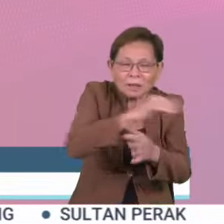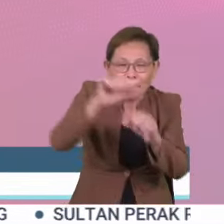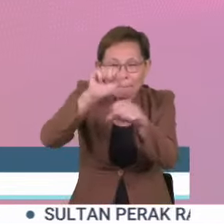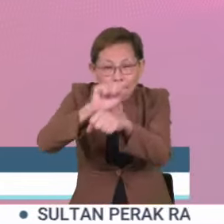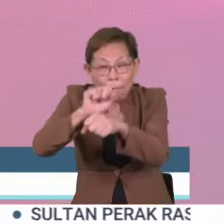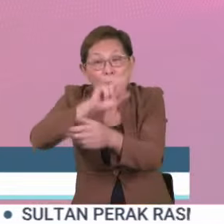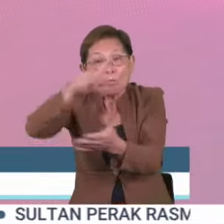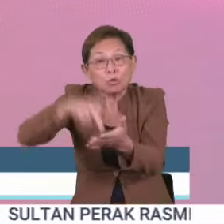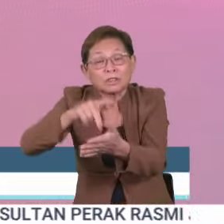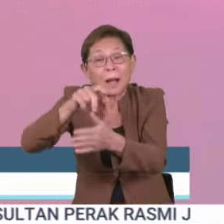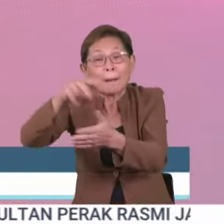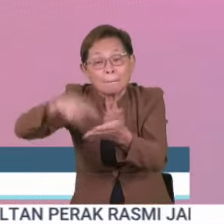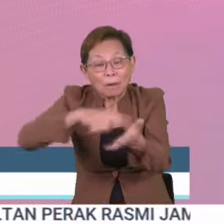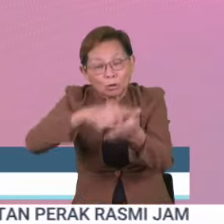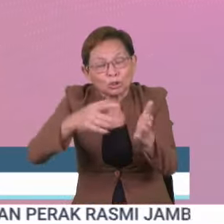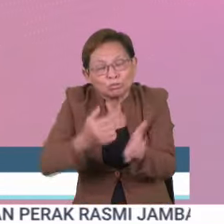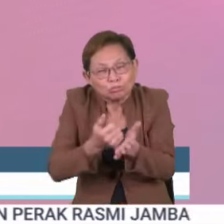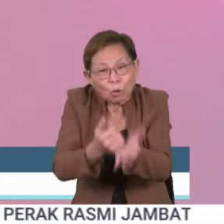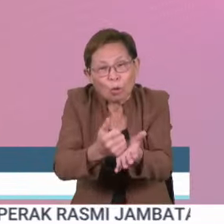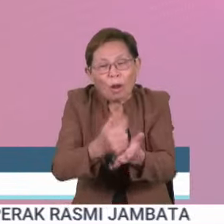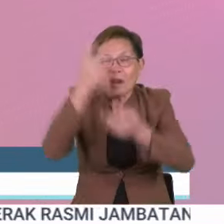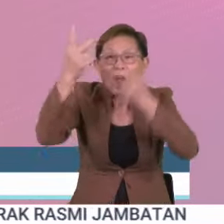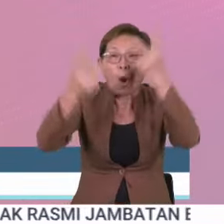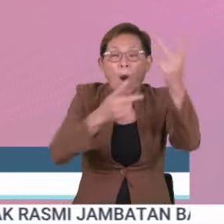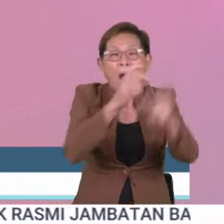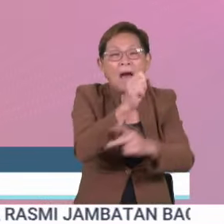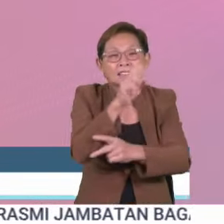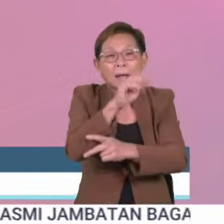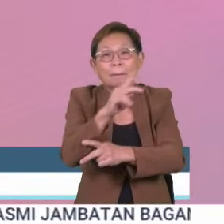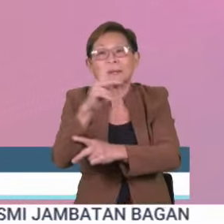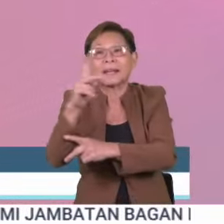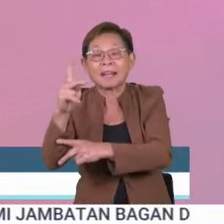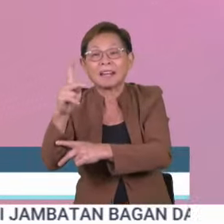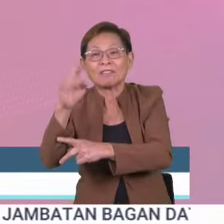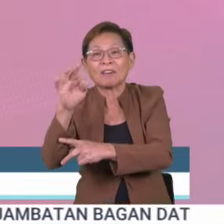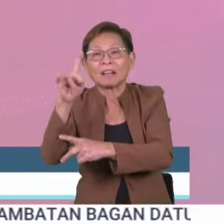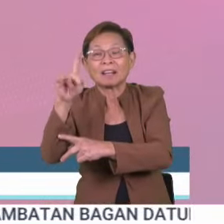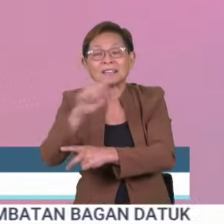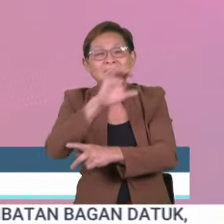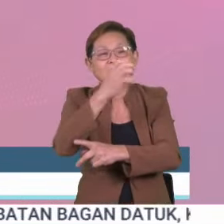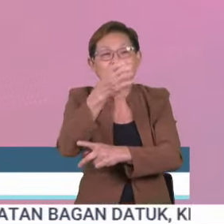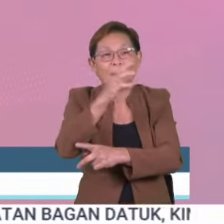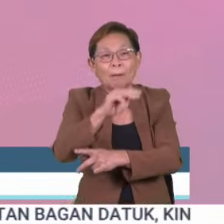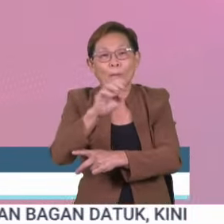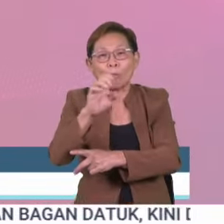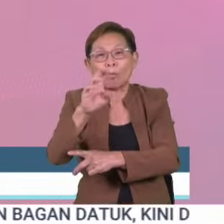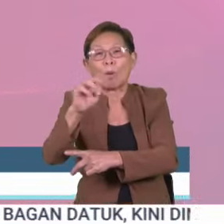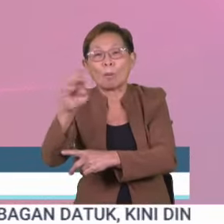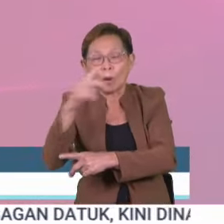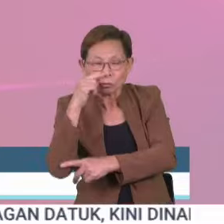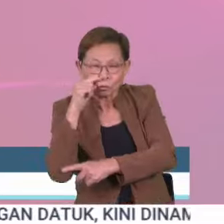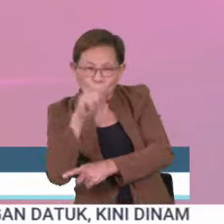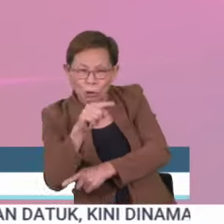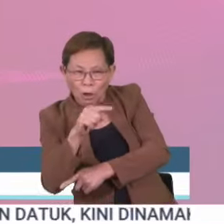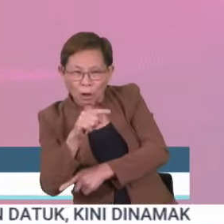di pusat mengundi. Dato' Amizah memulakan lawatan di SMK Felda Cemomoy bagi melihat situasi sebenar proses